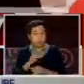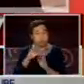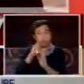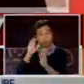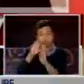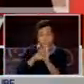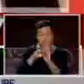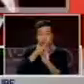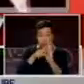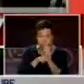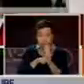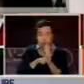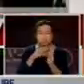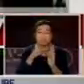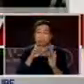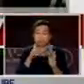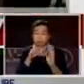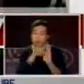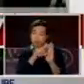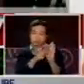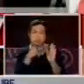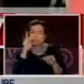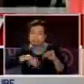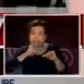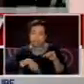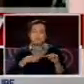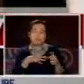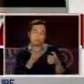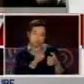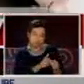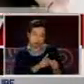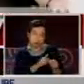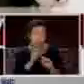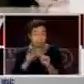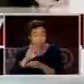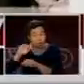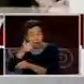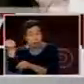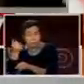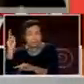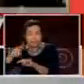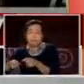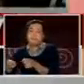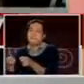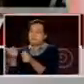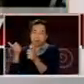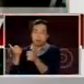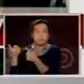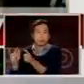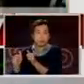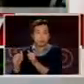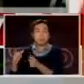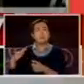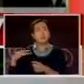pag sinabi ng batas, hindi pwede ito, yan, sundin mo kaagad. Pero lahat, hindi mo pwedeng masunod kaagad-agad. Mag-antay ka kung